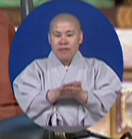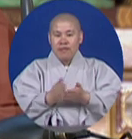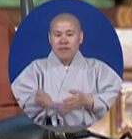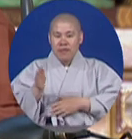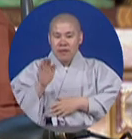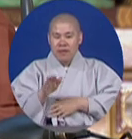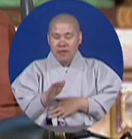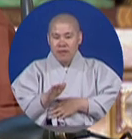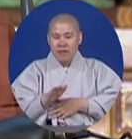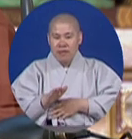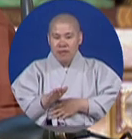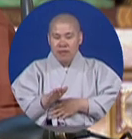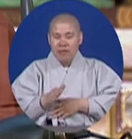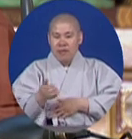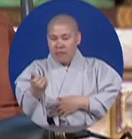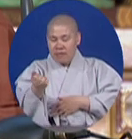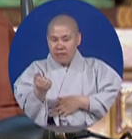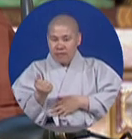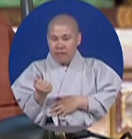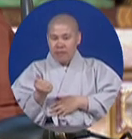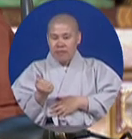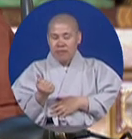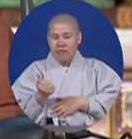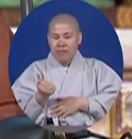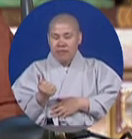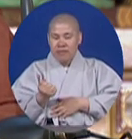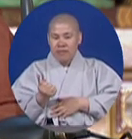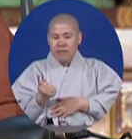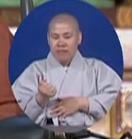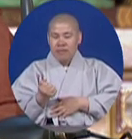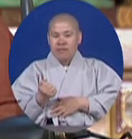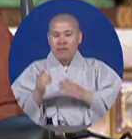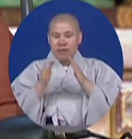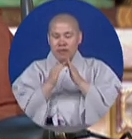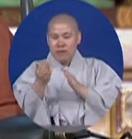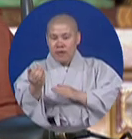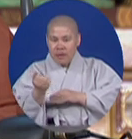그걸 가져왔어요. 싸가지고 왔습니다.